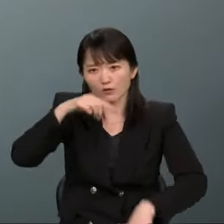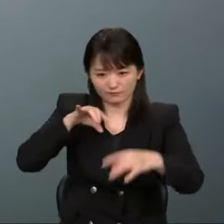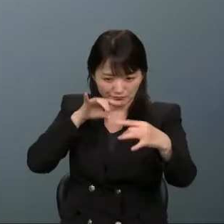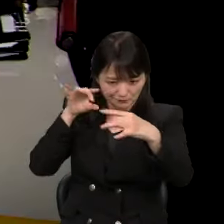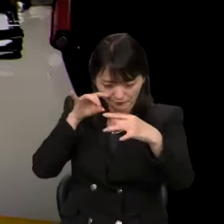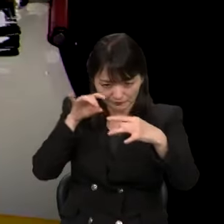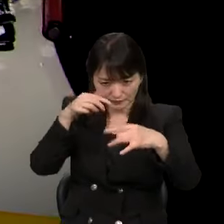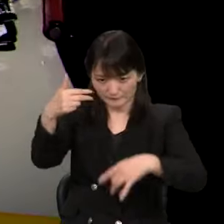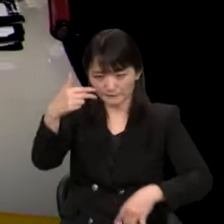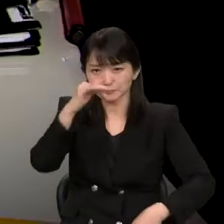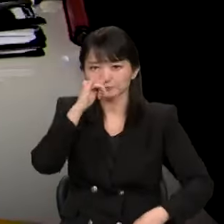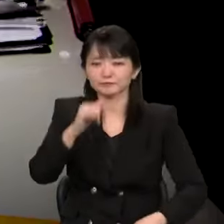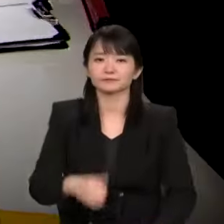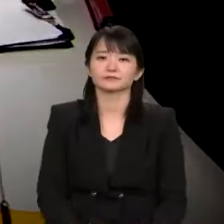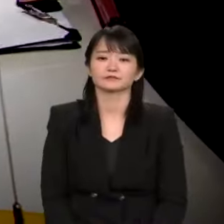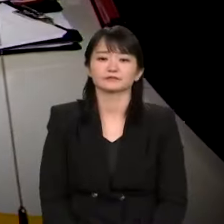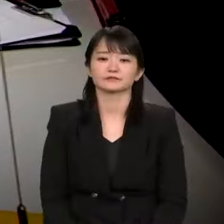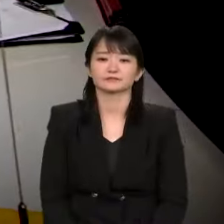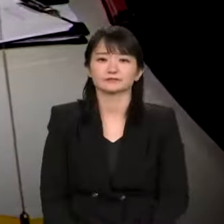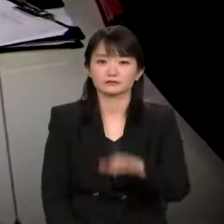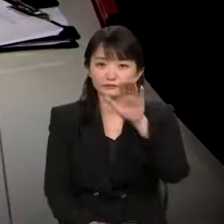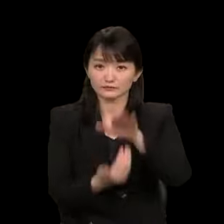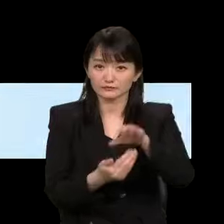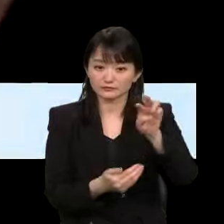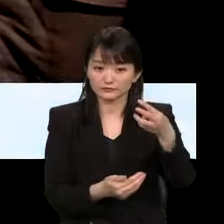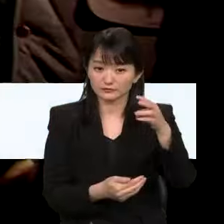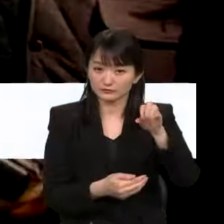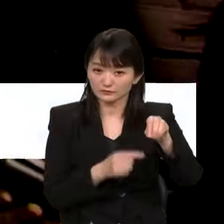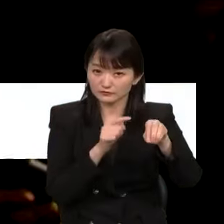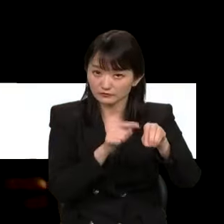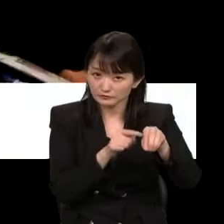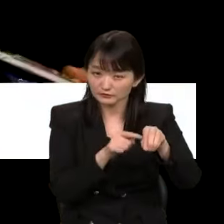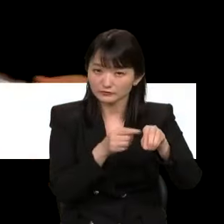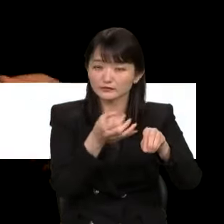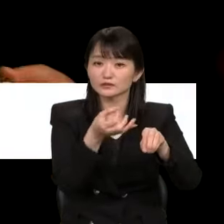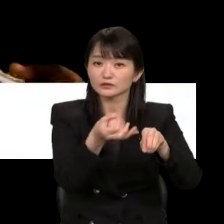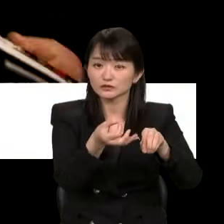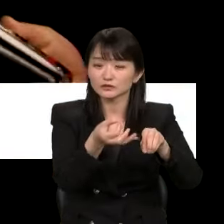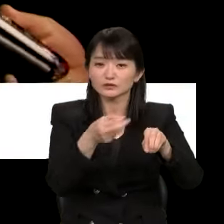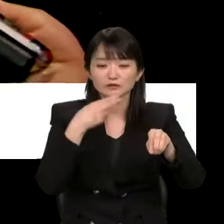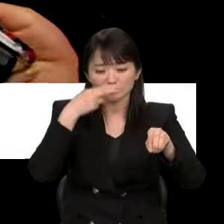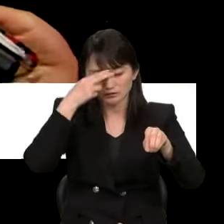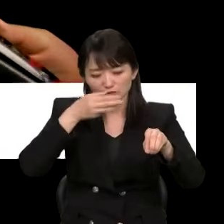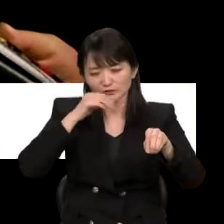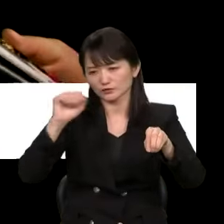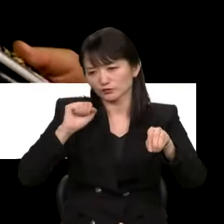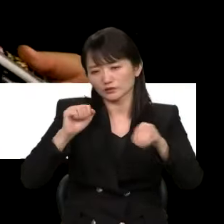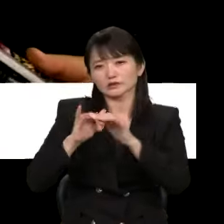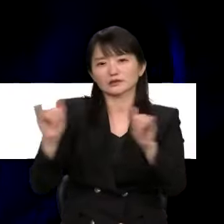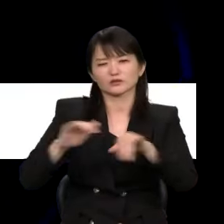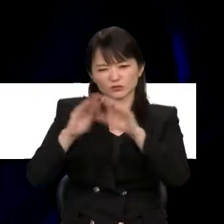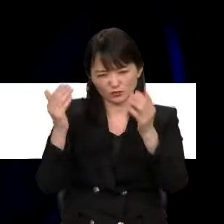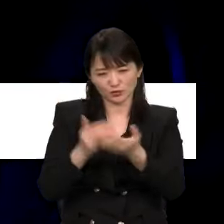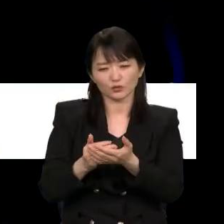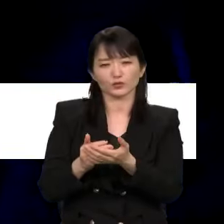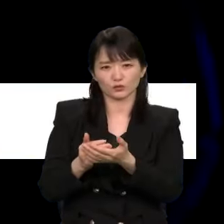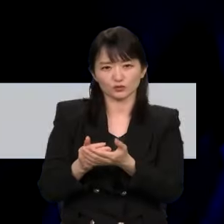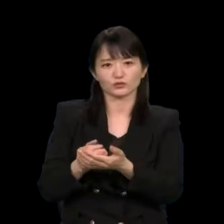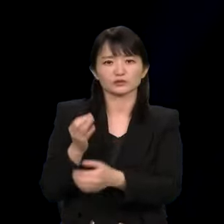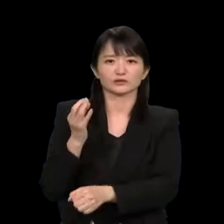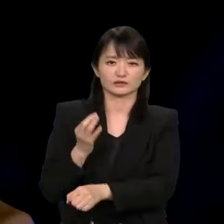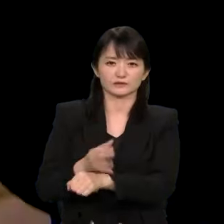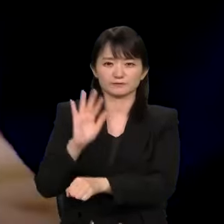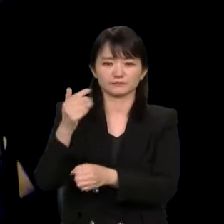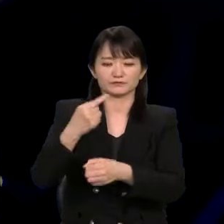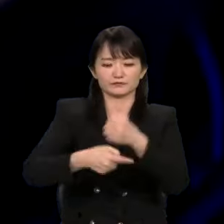있습니다. 최대 300만 원 정도 예상되는 설치 비용은 음주운전 재범자가 전액 부담해야 합니다.